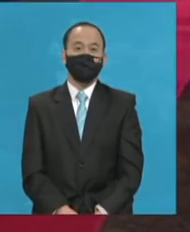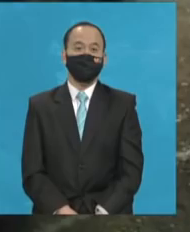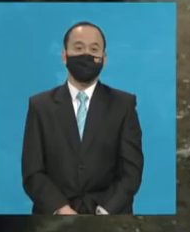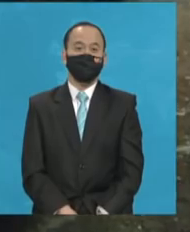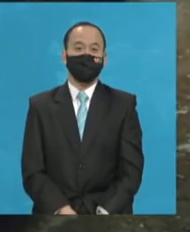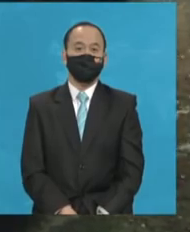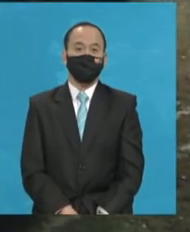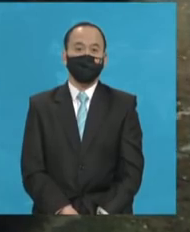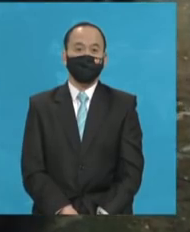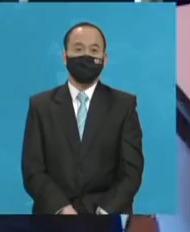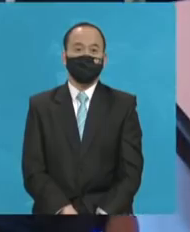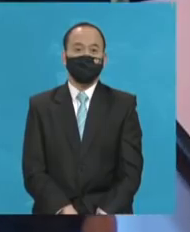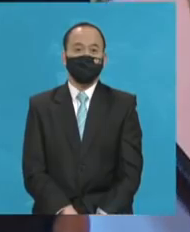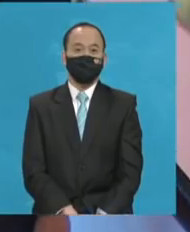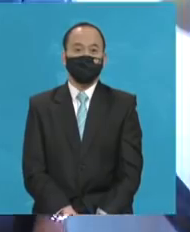hai hai